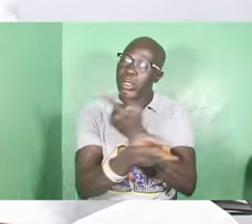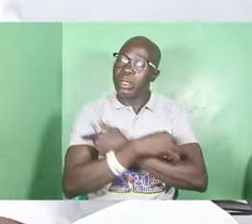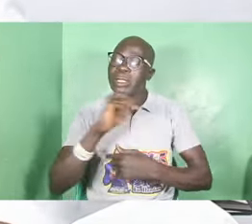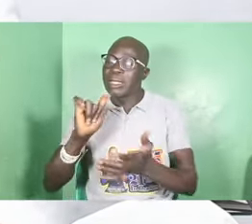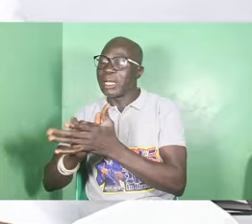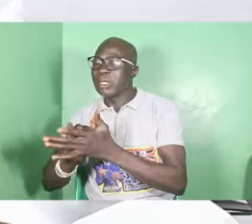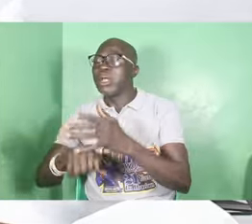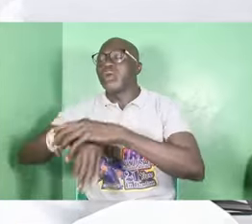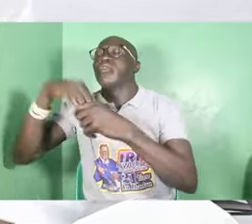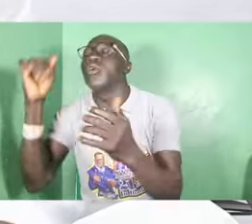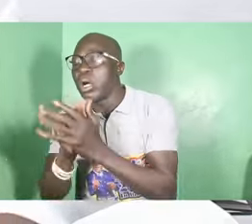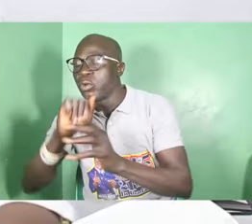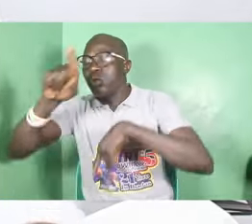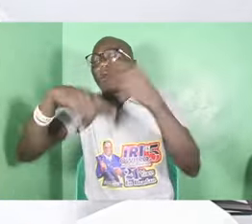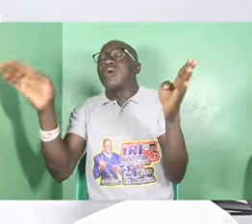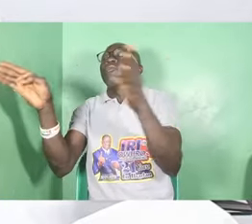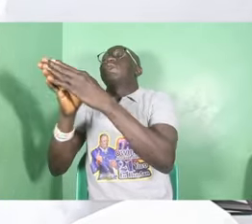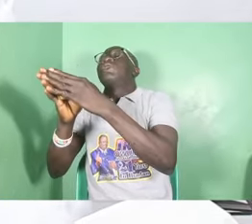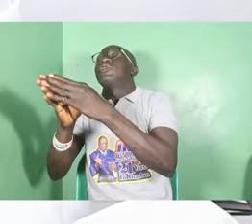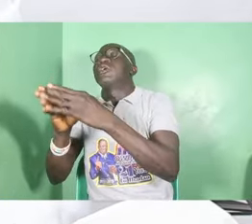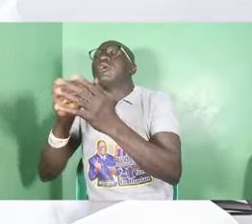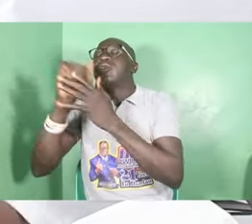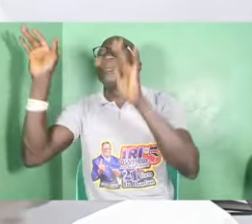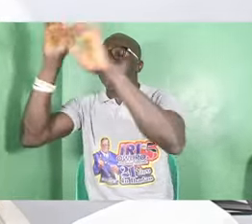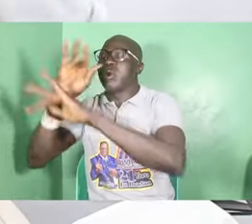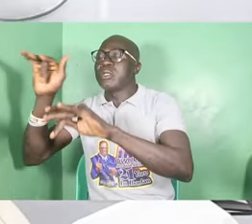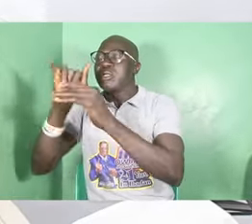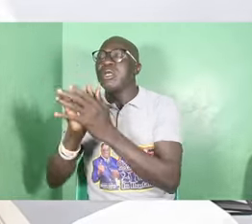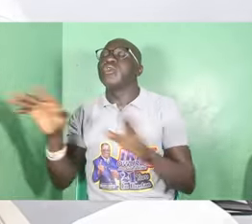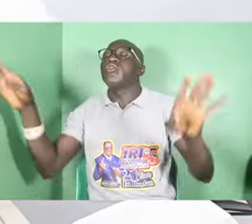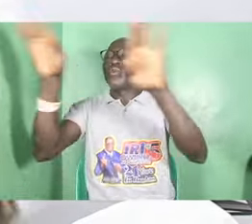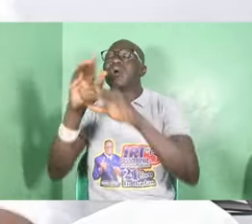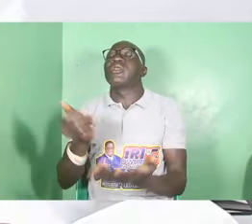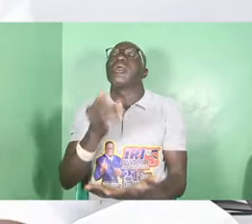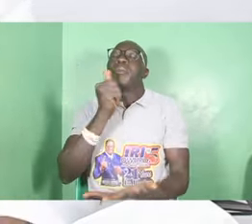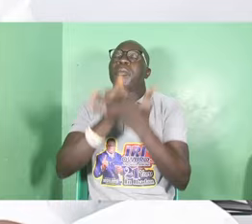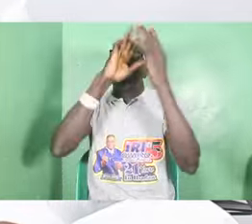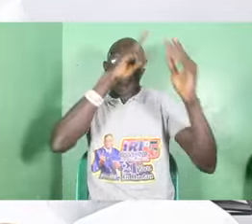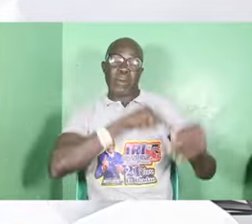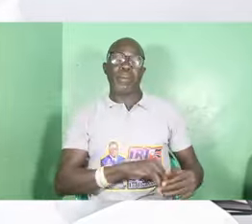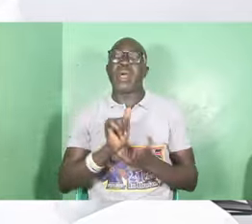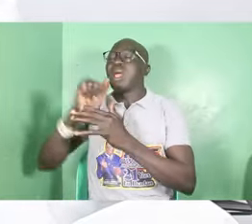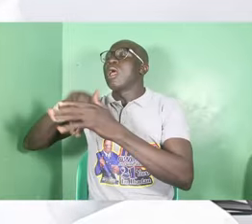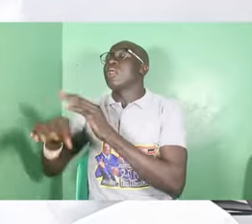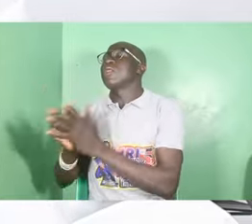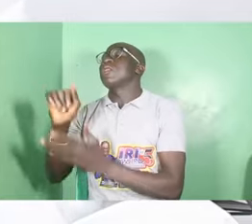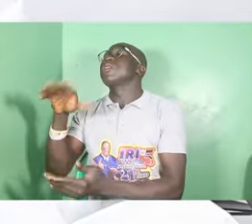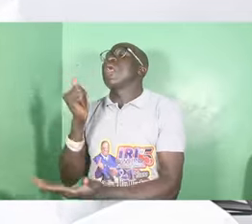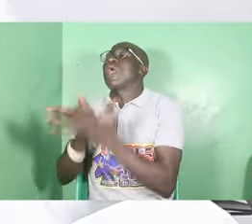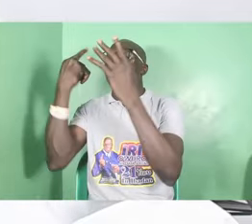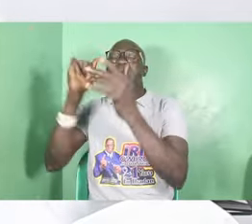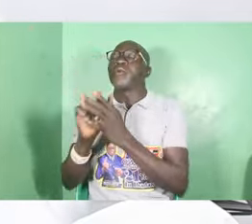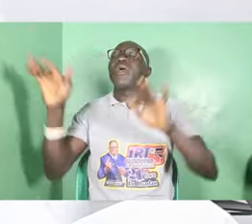today that jade lo pade anu amen mercy wa pade alaanu amen okay alaanu